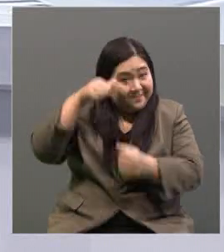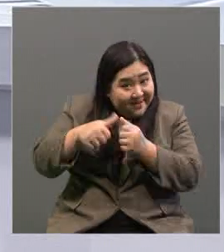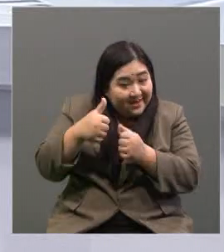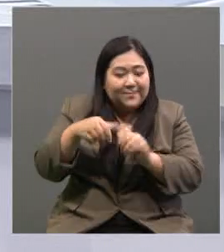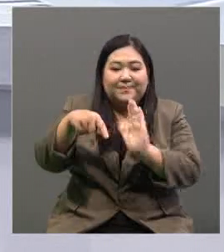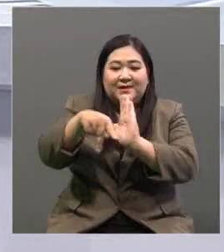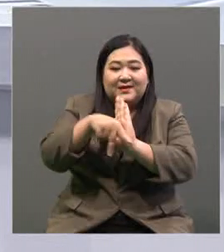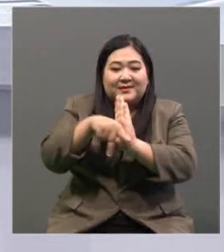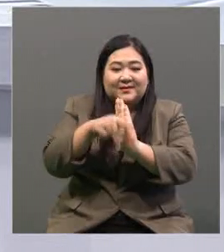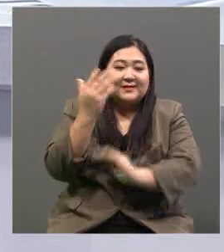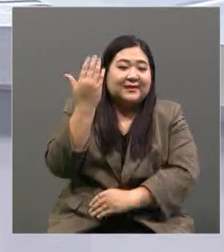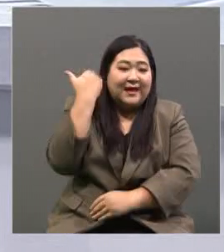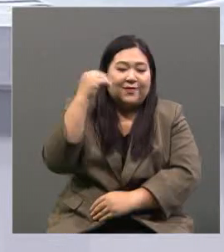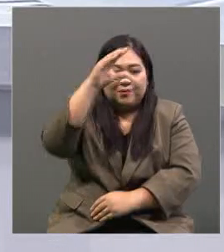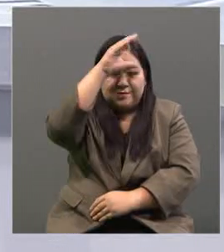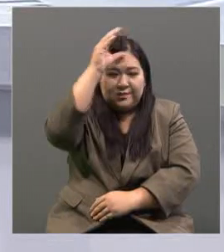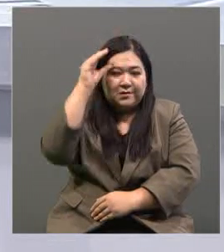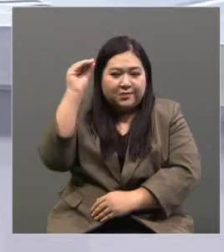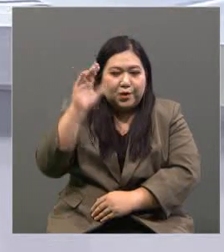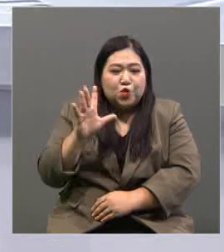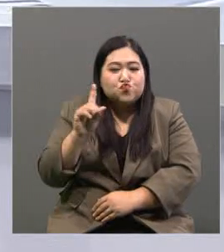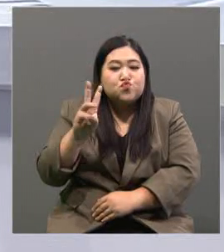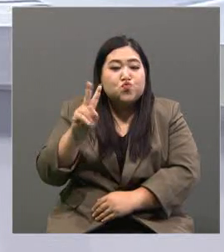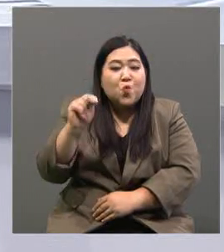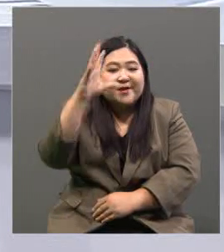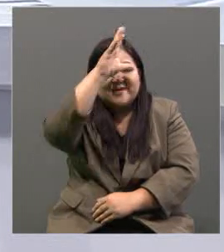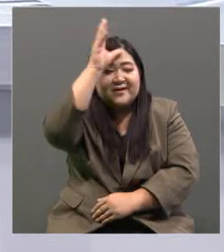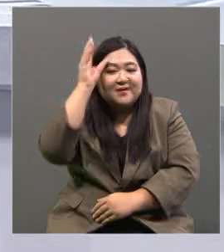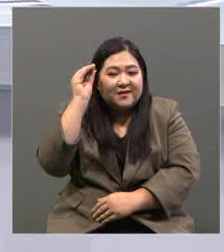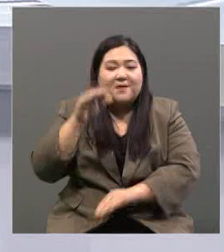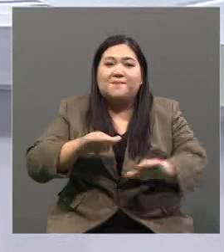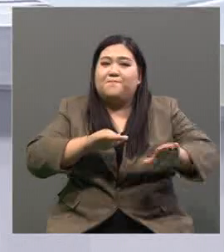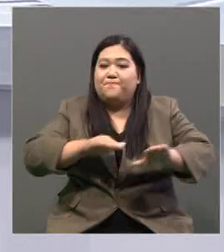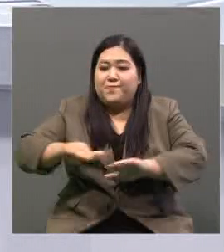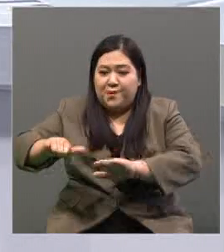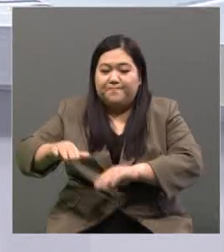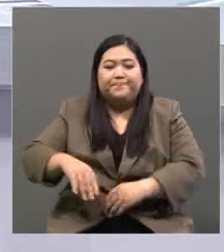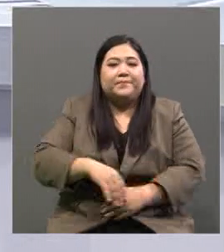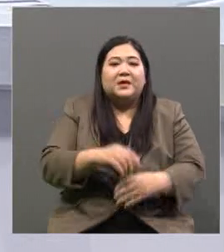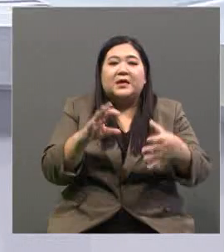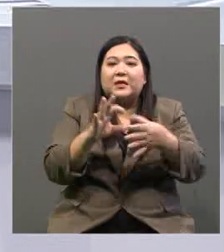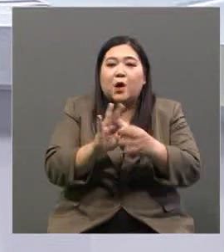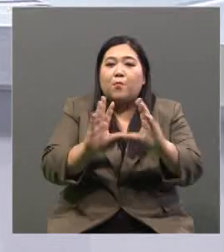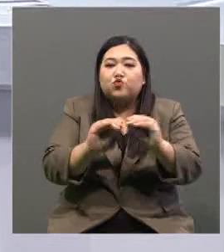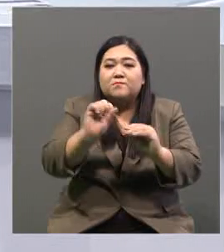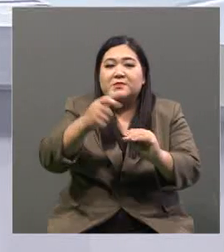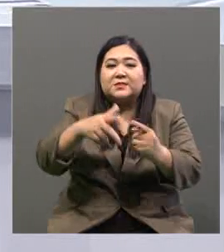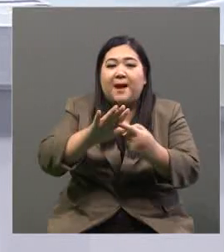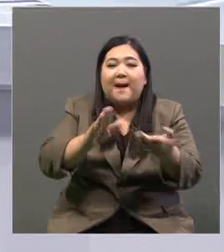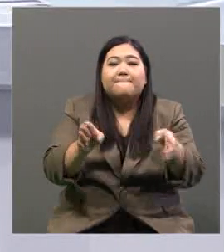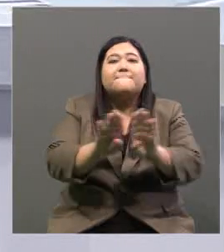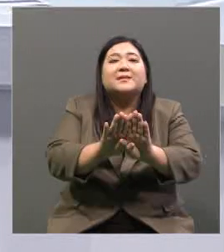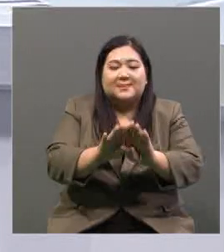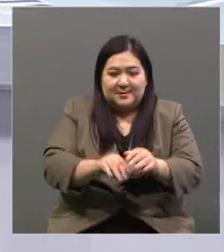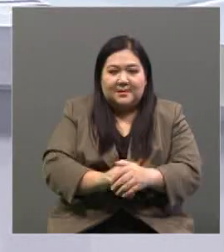้ วันพฤหัสบดีเนี่ยคุณชวนหลีกภัยบอกว่าเตรียมที่จะอ่านพระบรมราชโองการปิดสมัยประชุมสภาแล้วแหละแต่ปรากฏ